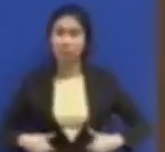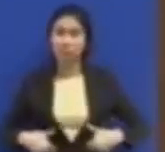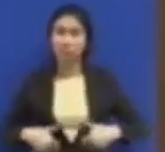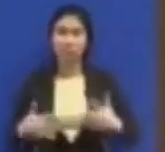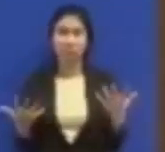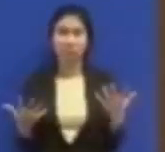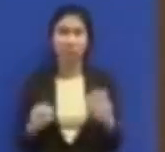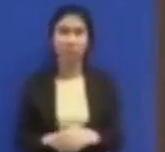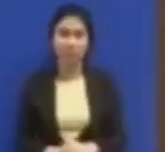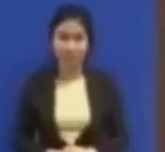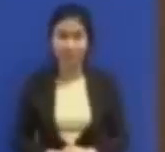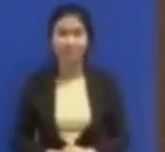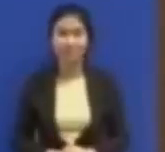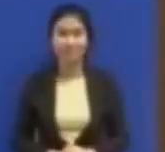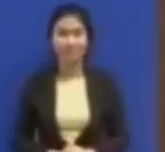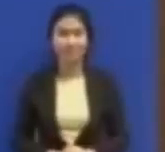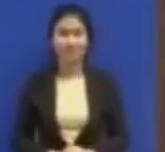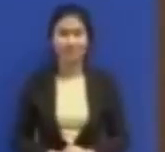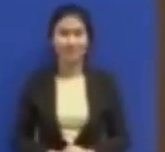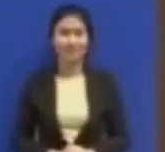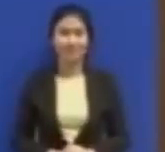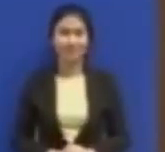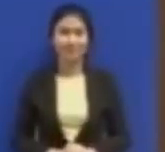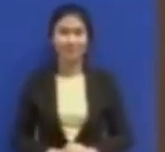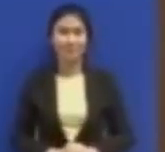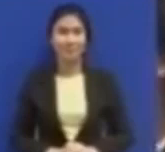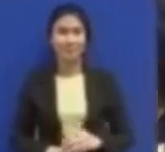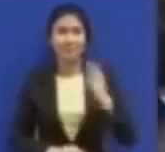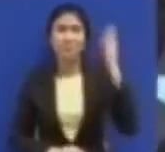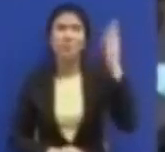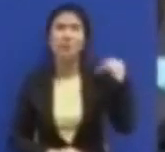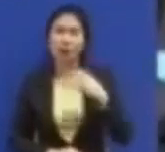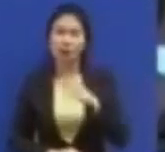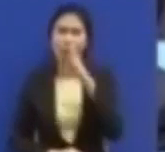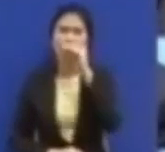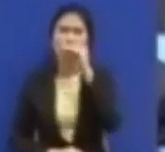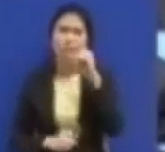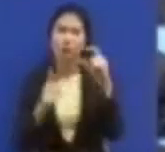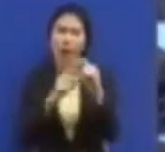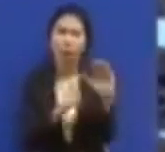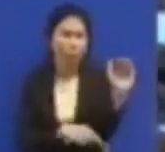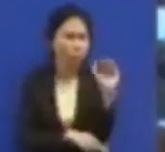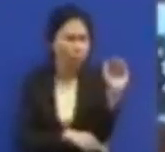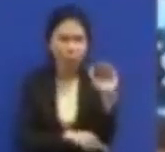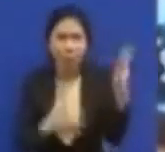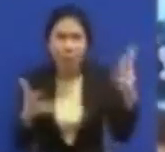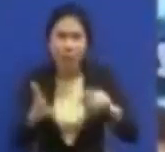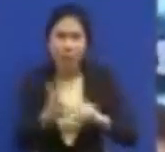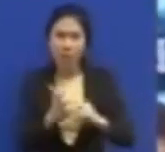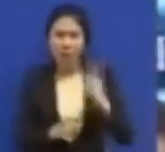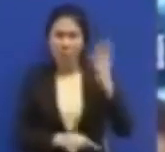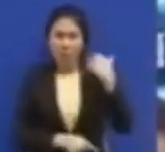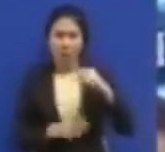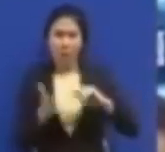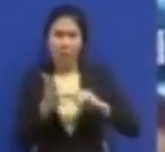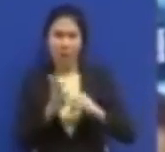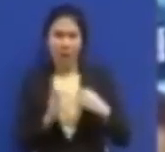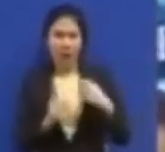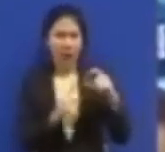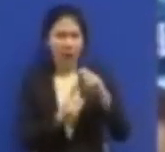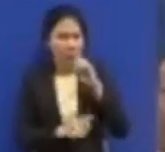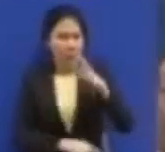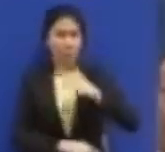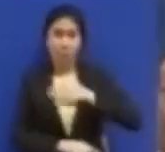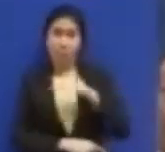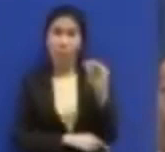ท่านประธานครับผมไม่ได้พูดสักคำเลยนะครับว่ามีงูเห่าเนี่ยร้อนตัวอะไรเนี่ยอยู่ดีๆก็พูดขึ้นมาว่ามีงูเห่าเนี่ยมีคำพูดตร